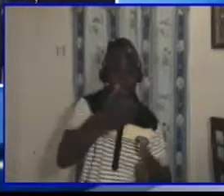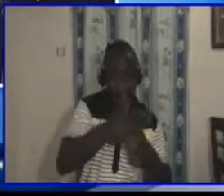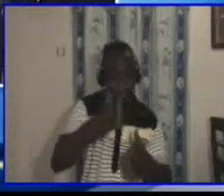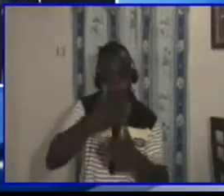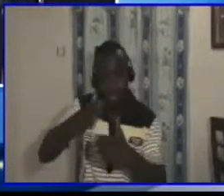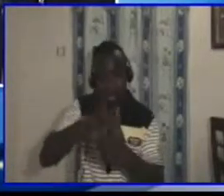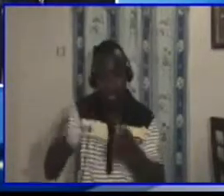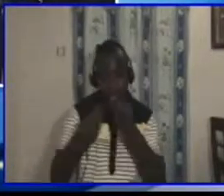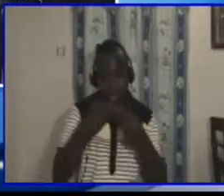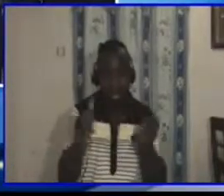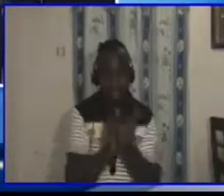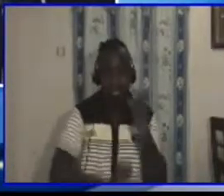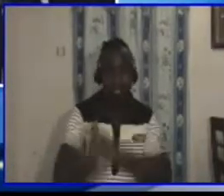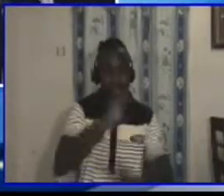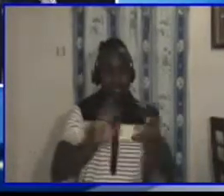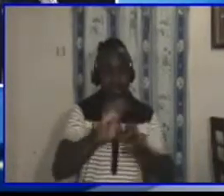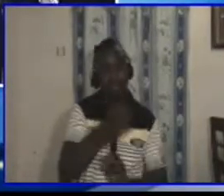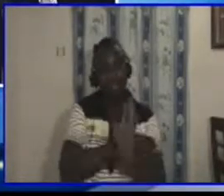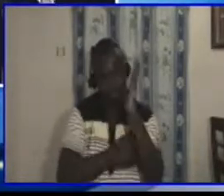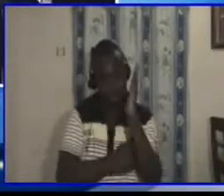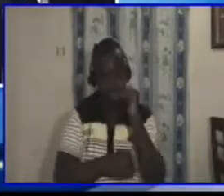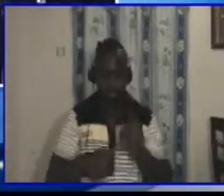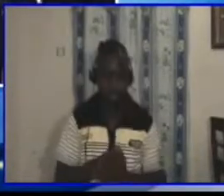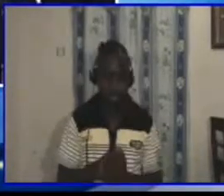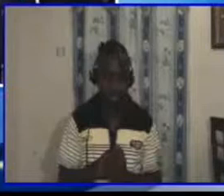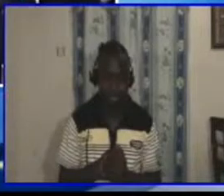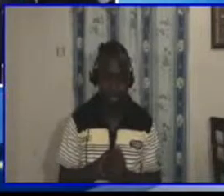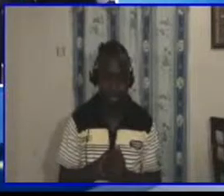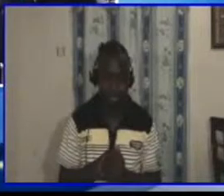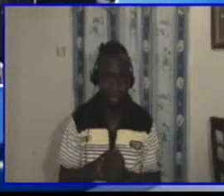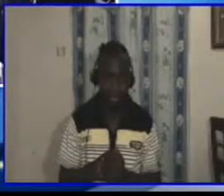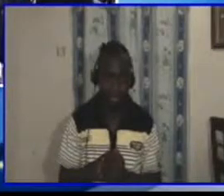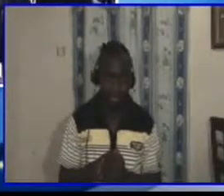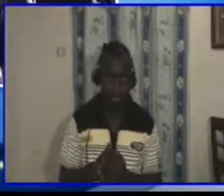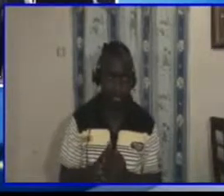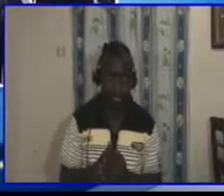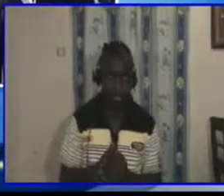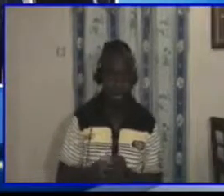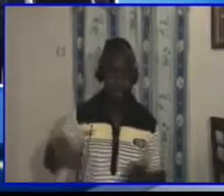noi dobbiamo condividere il cibo con il popolo di dio